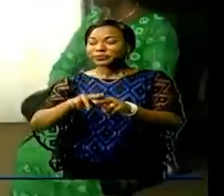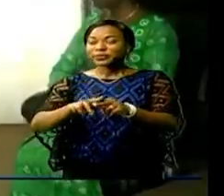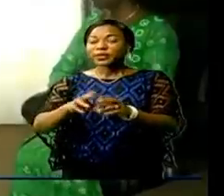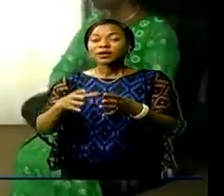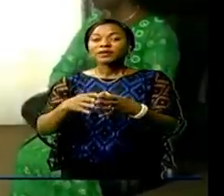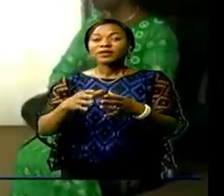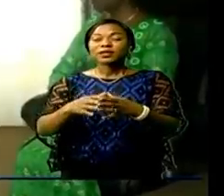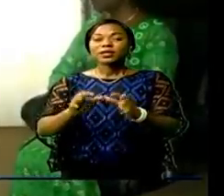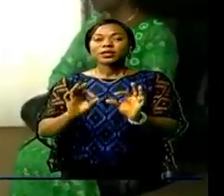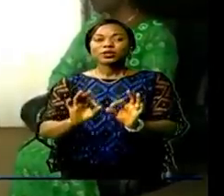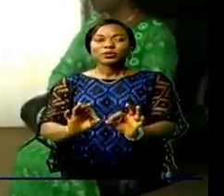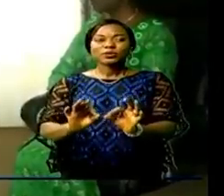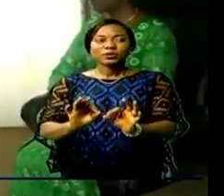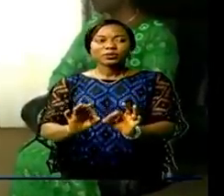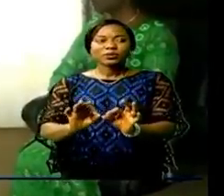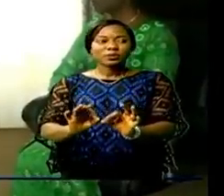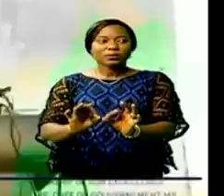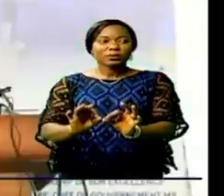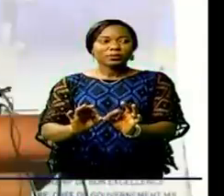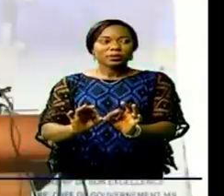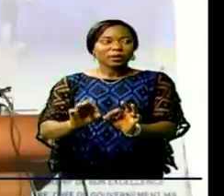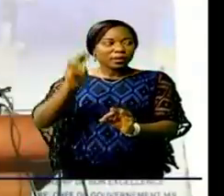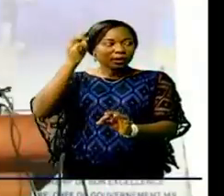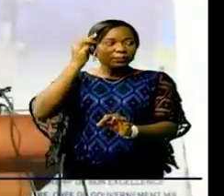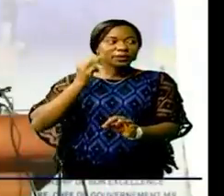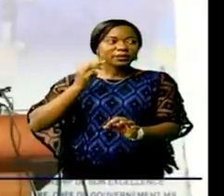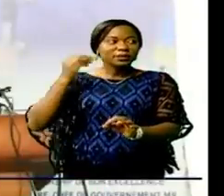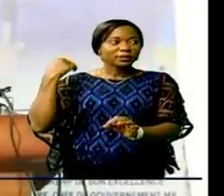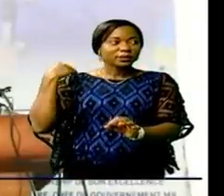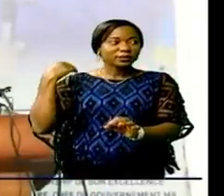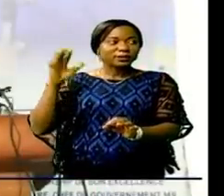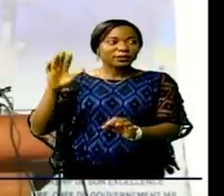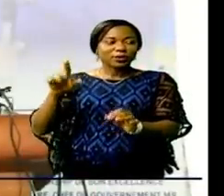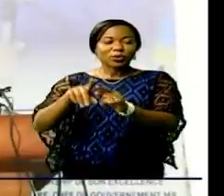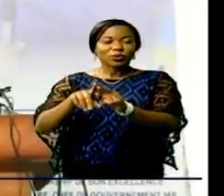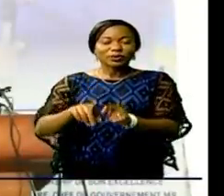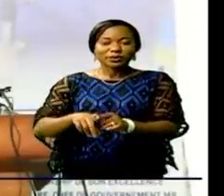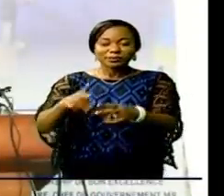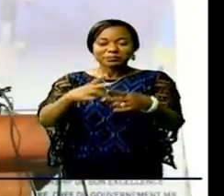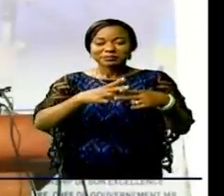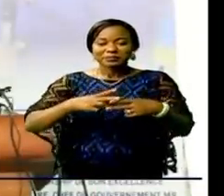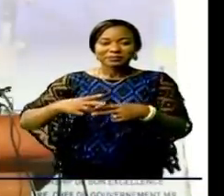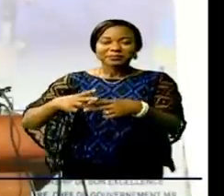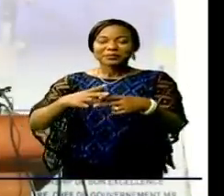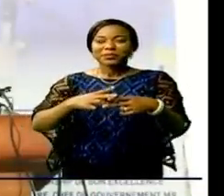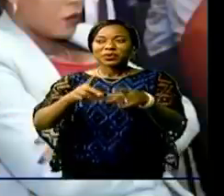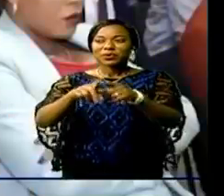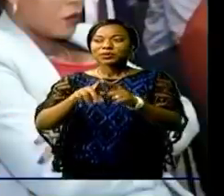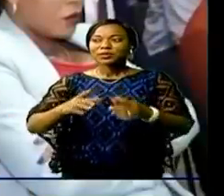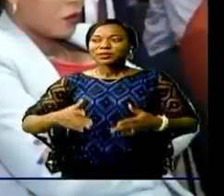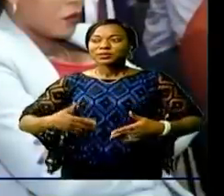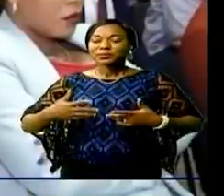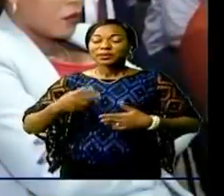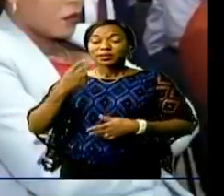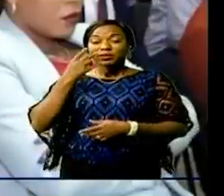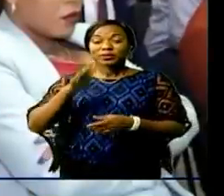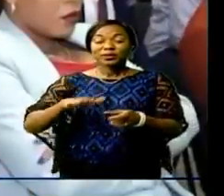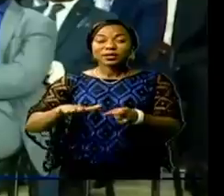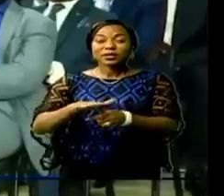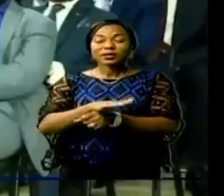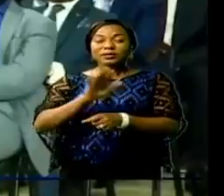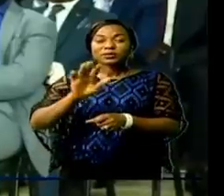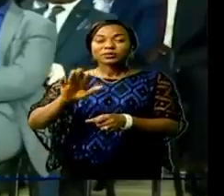ce nouveau numéro de la revue du portefeuille, la ministre d'État en charge du portefeuille, la princesse Adèle Kaïnda Maïna, se réjouit d'avoir rempli son devoir